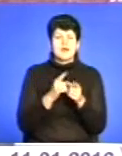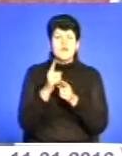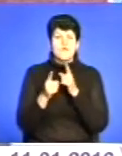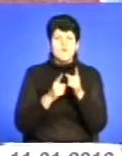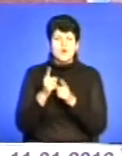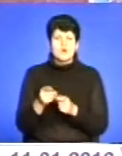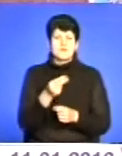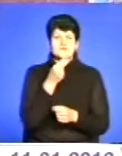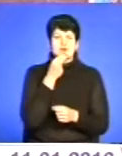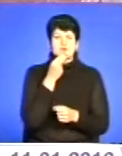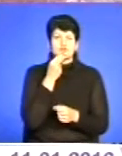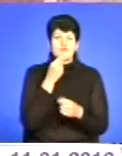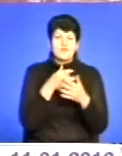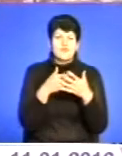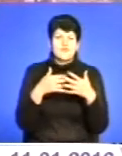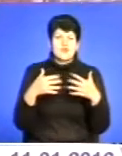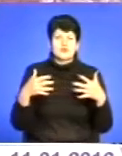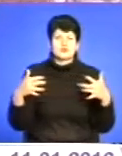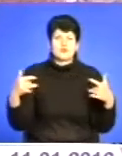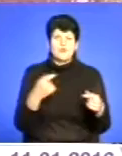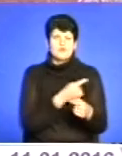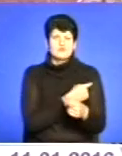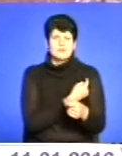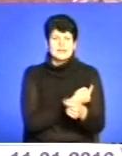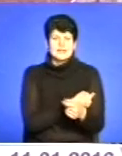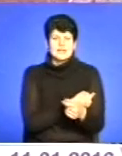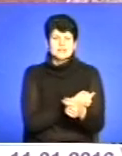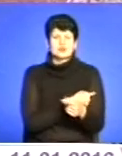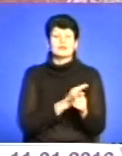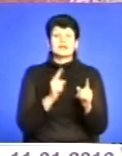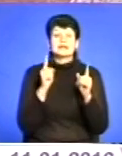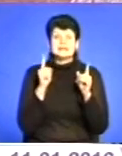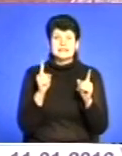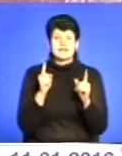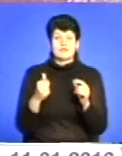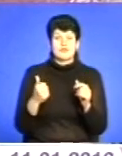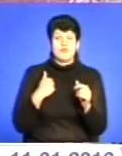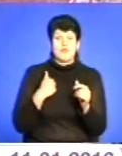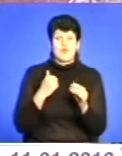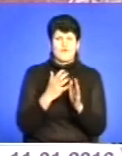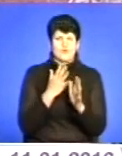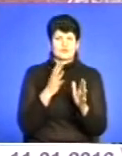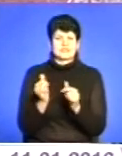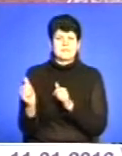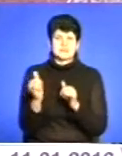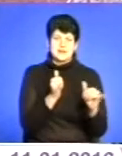харчовому, речовому, медичному і навіть бойовому забезпеченні.